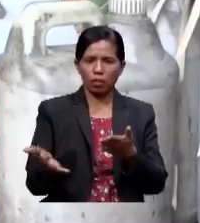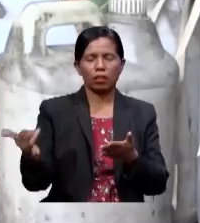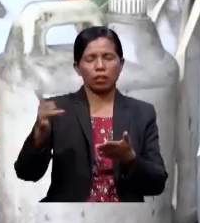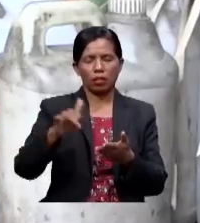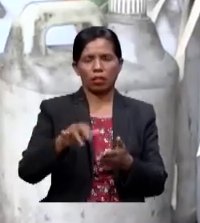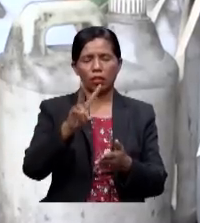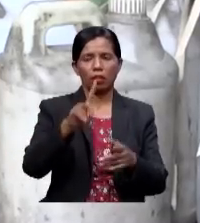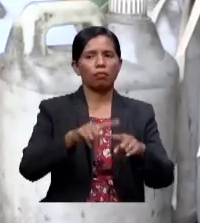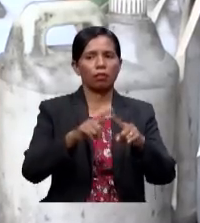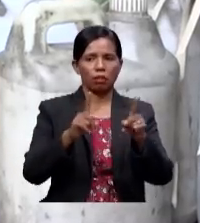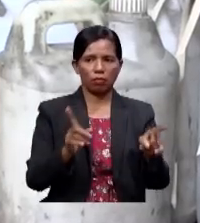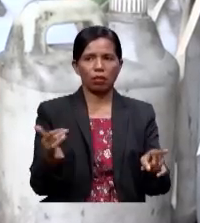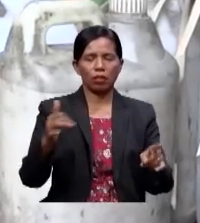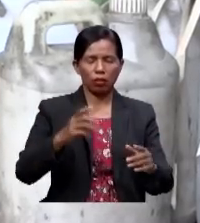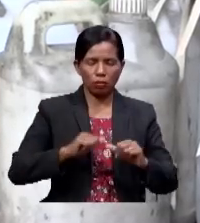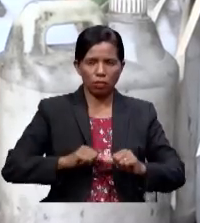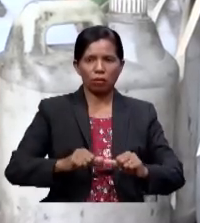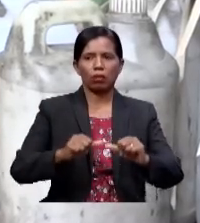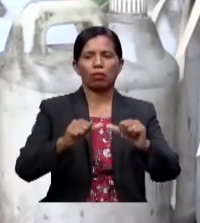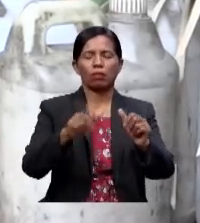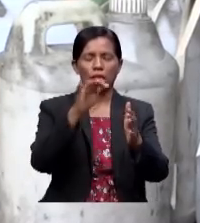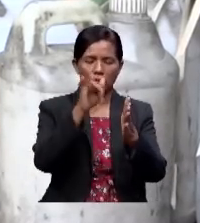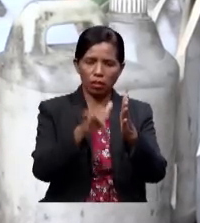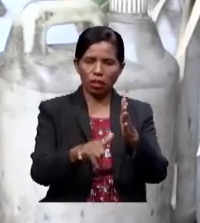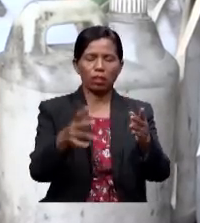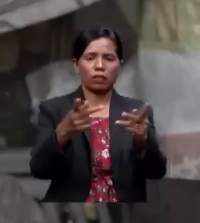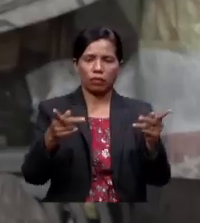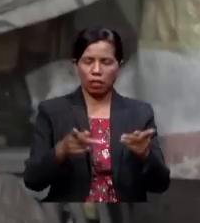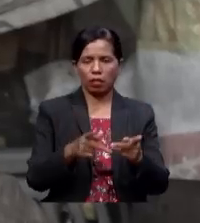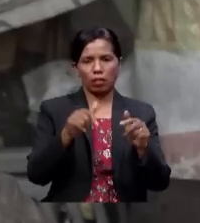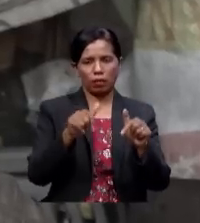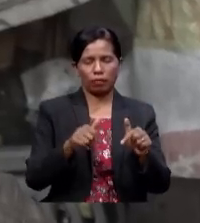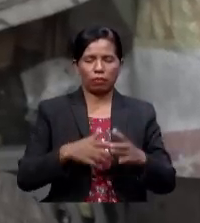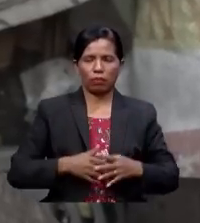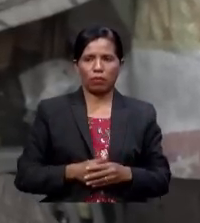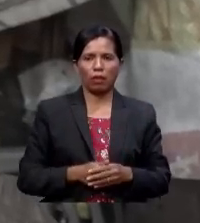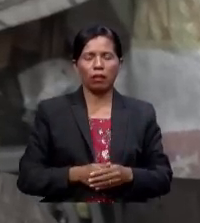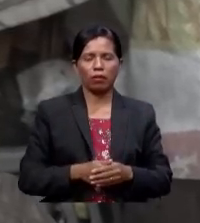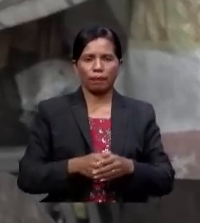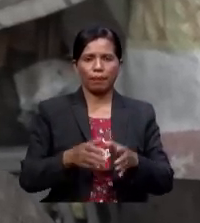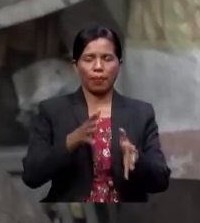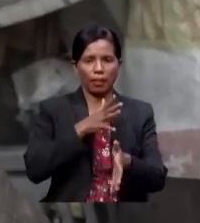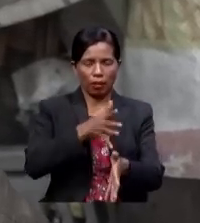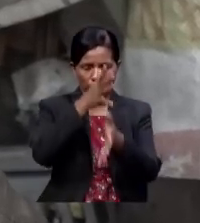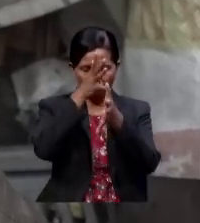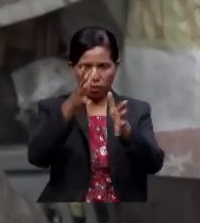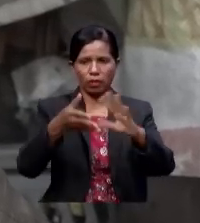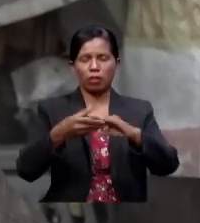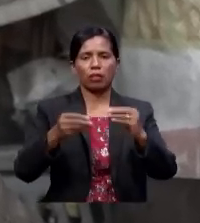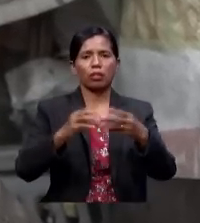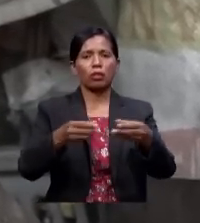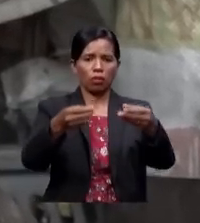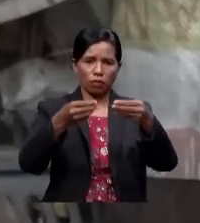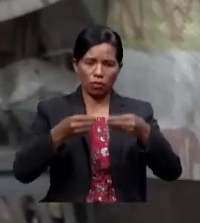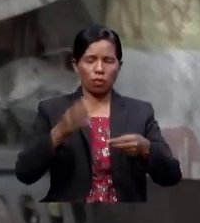rua, mai be sira continua hori ki ha fatine. Avo Maria ho avo simiau na historia fo hanoi mai